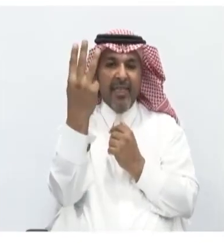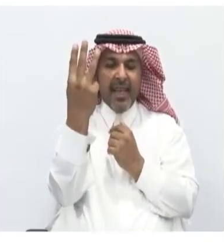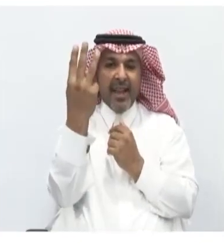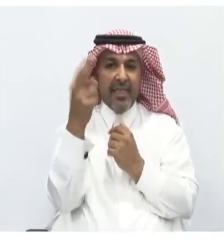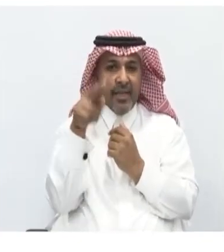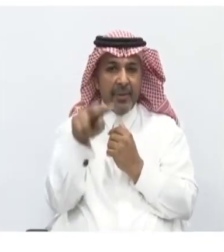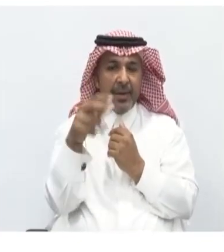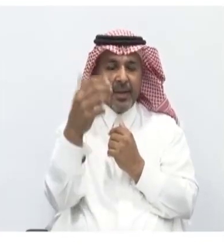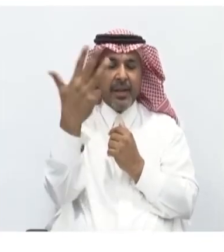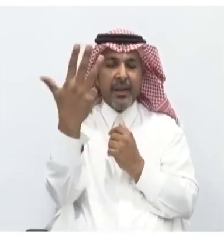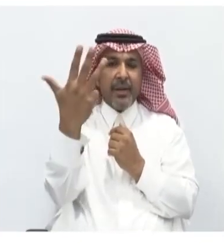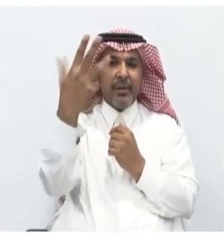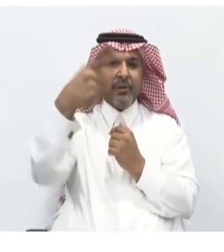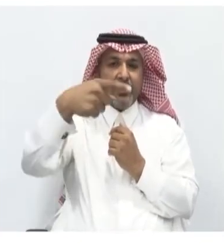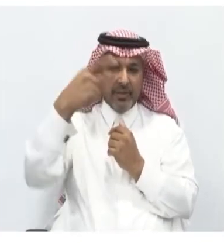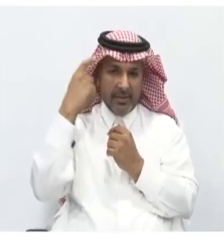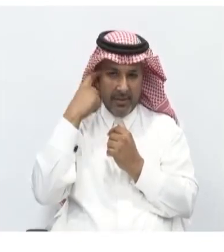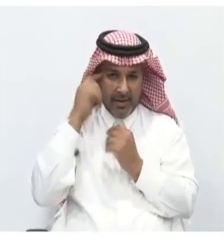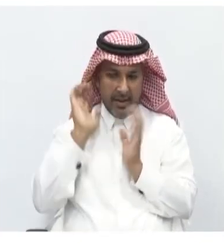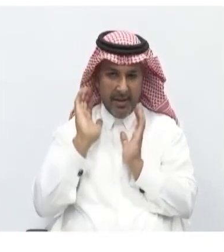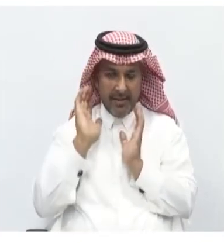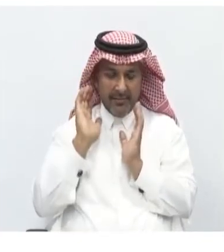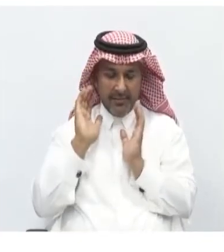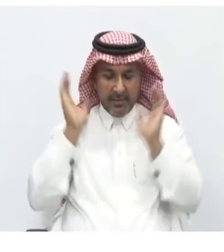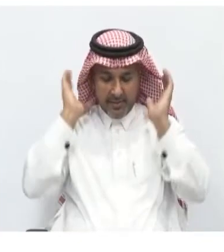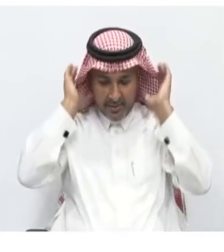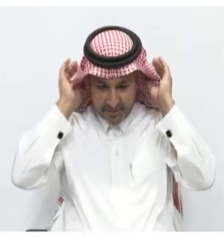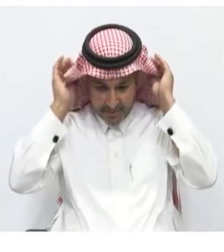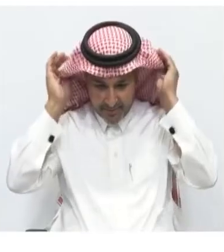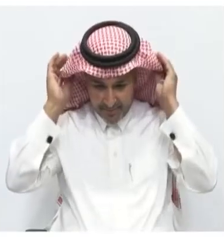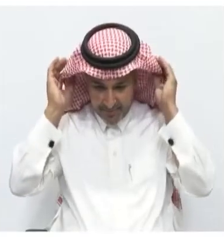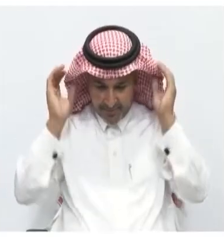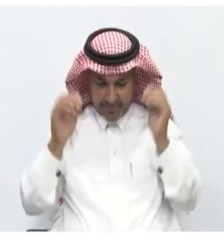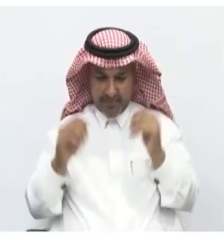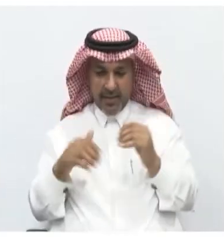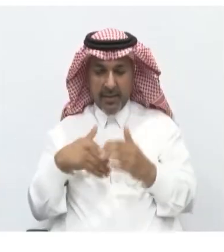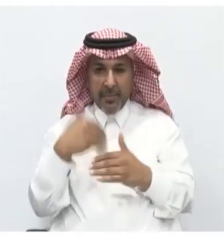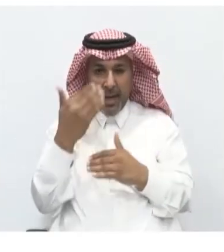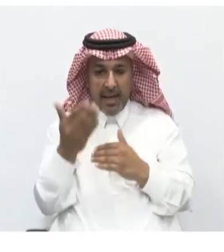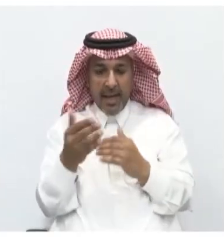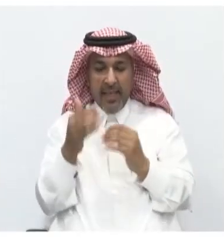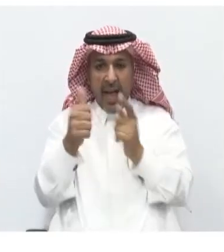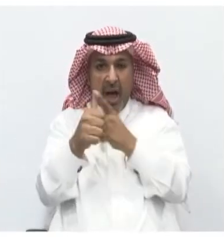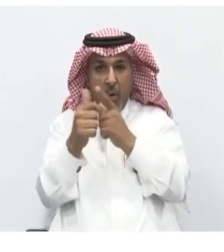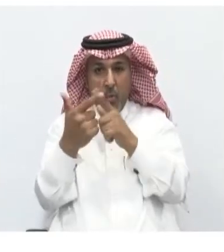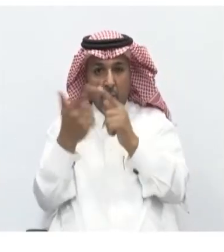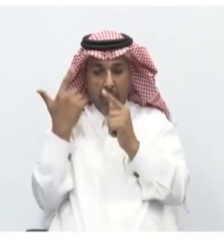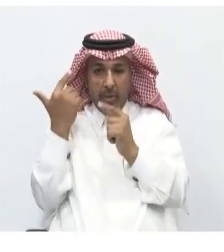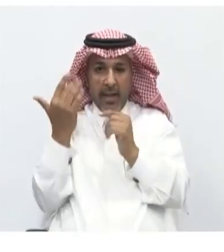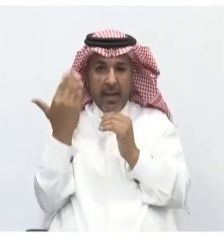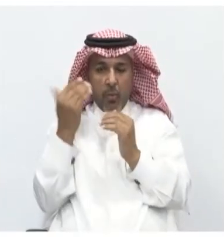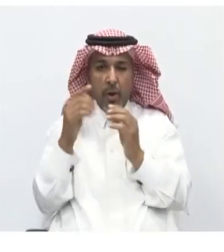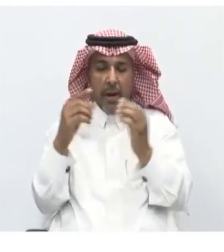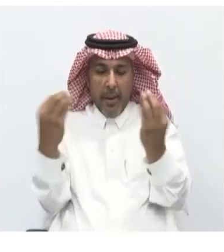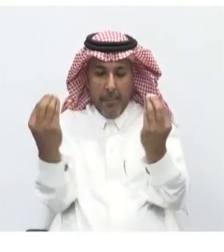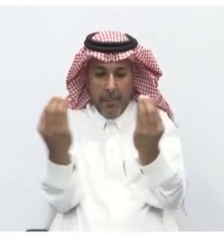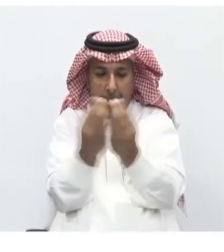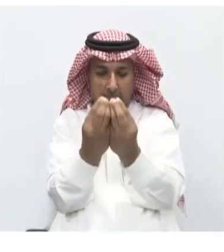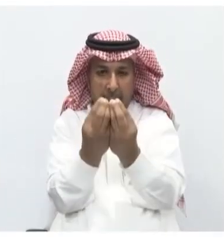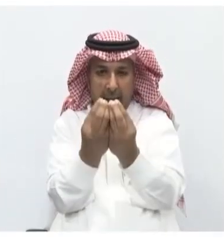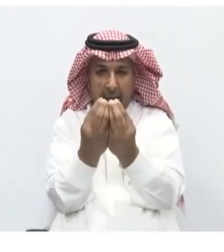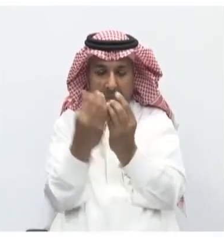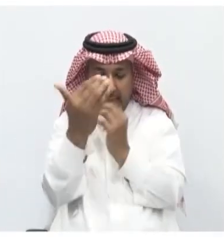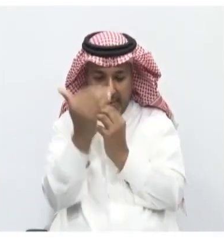الناتجه انا لدي ماده واحده وهي اكسيد الحديد الثلاثي اثنين منه في المعادله الكيميائيه اثنين